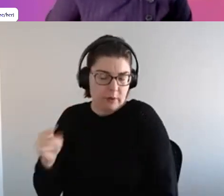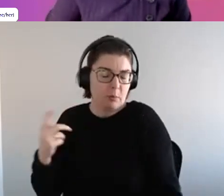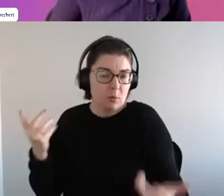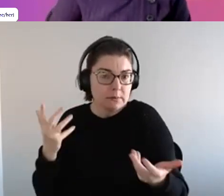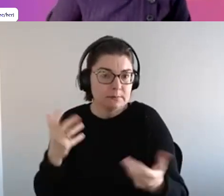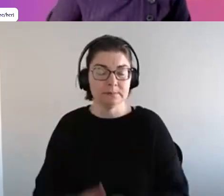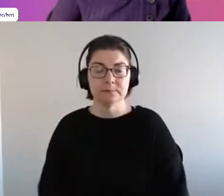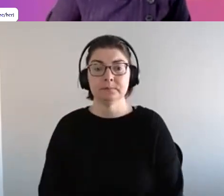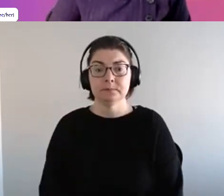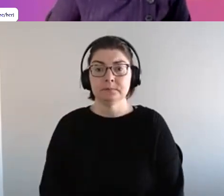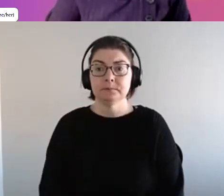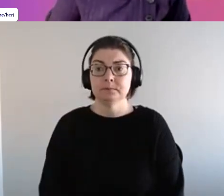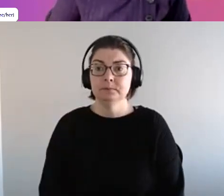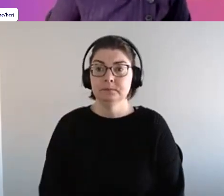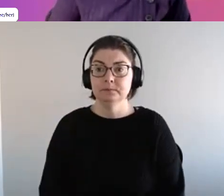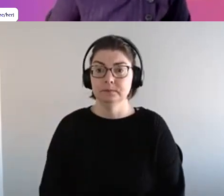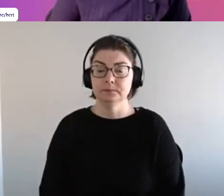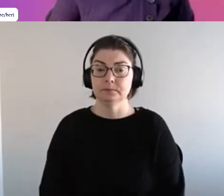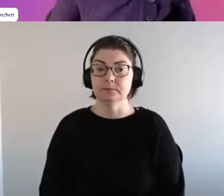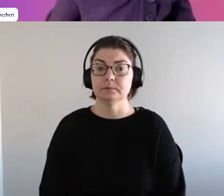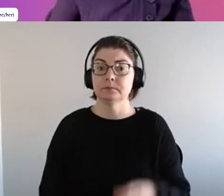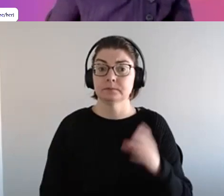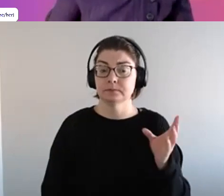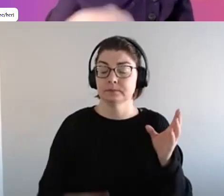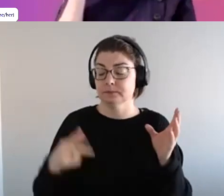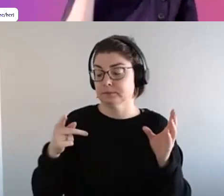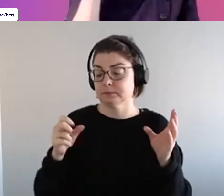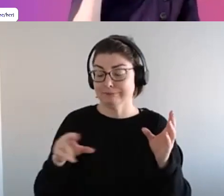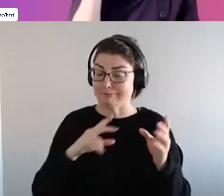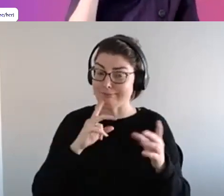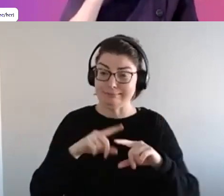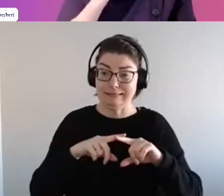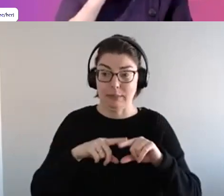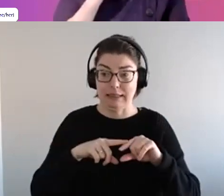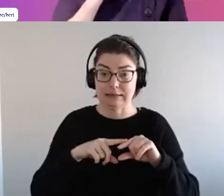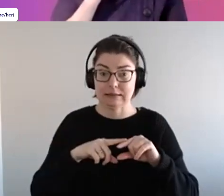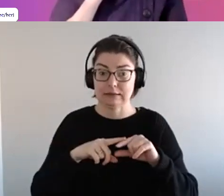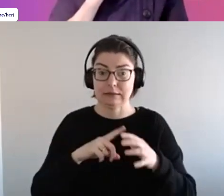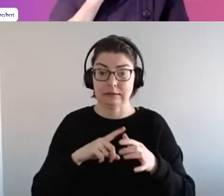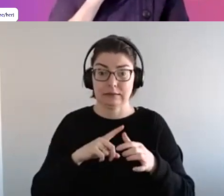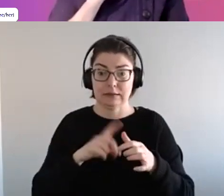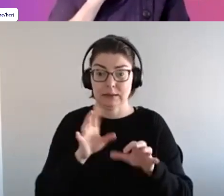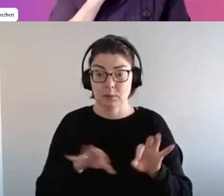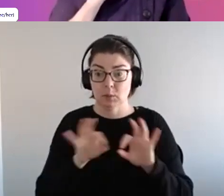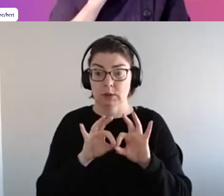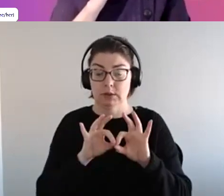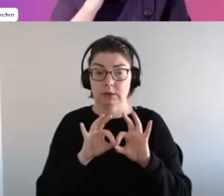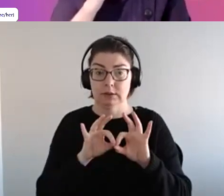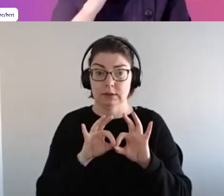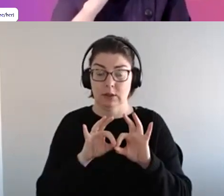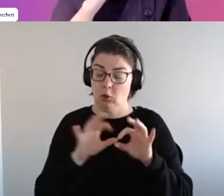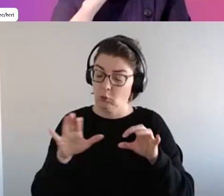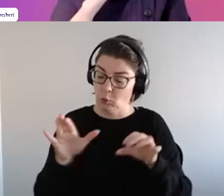pouvons-nous lui offrir ou lui suggérer et bien ça dépend un point de départ important